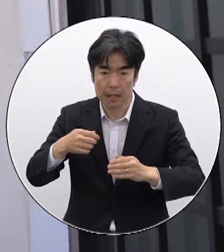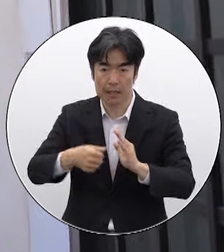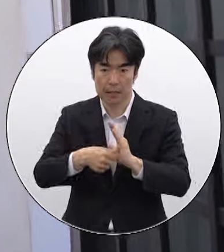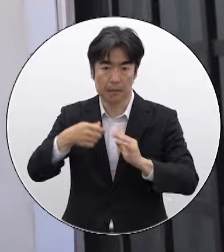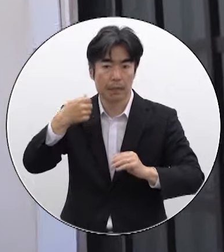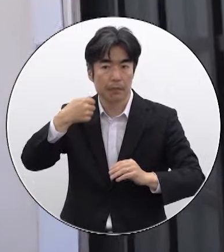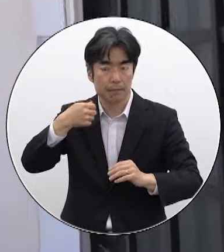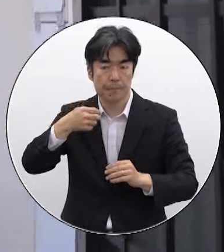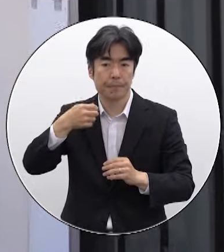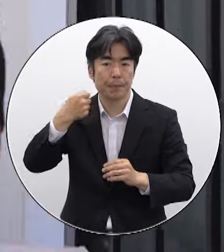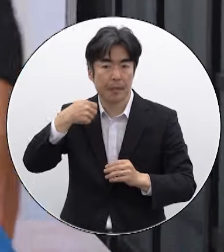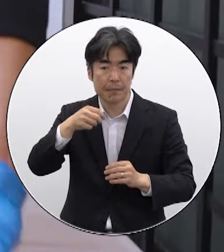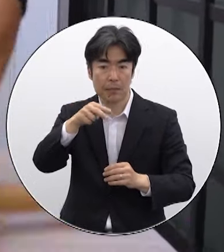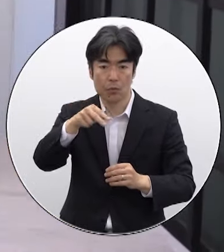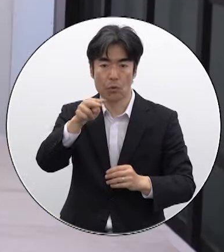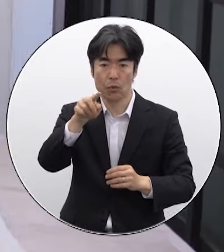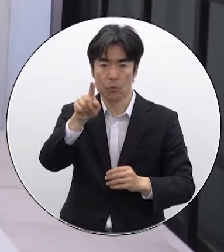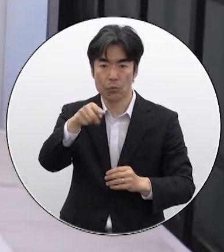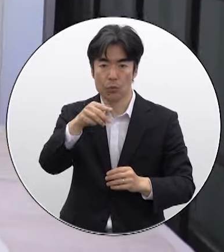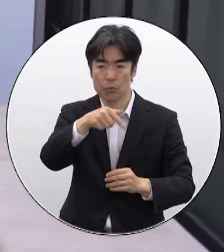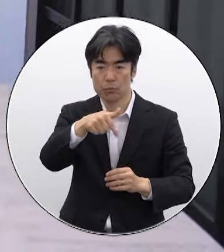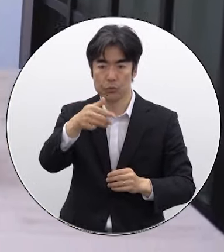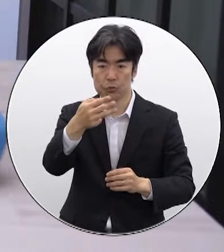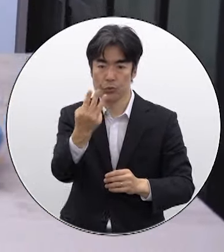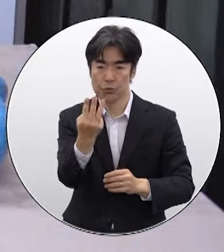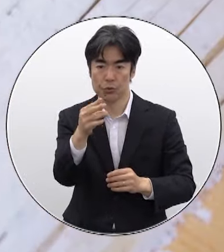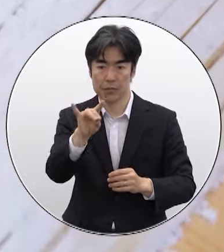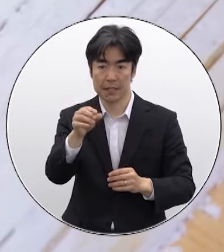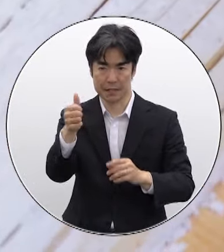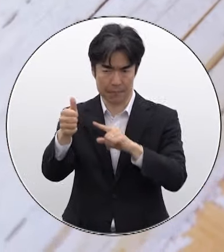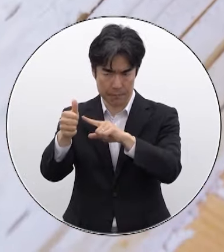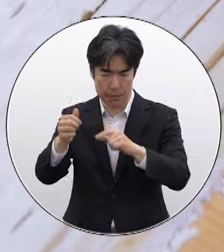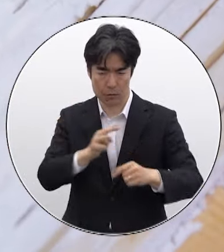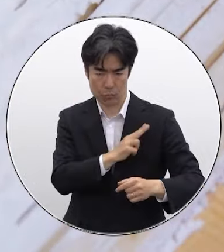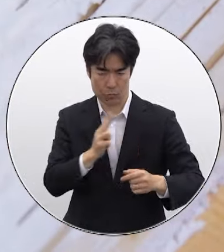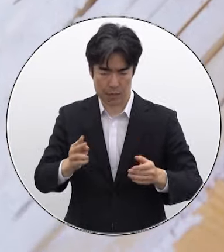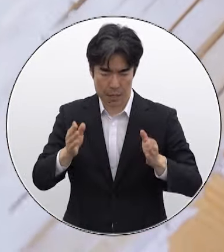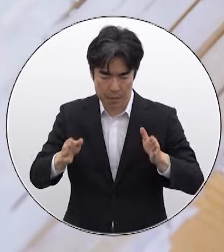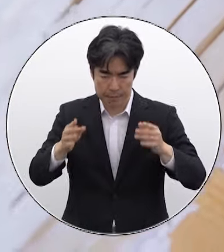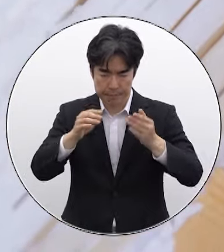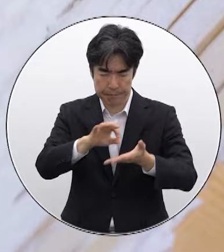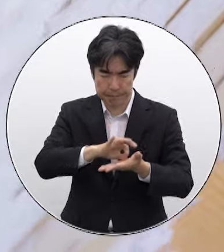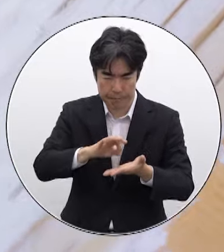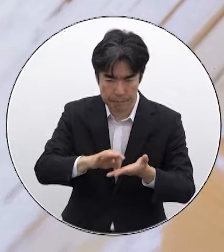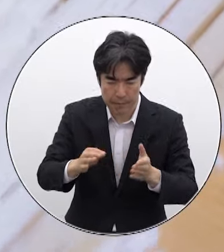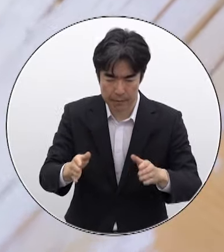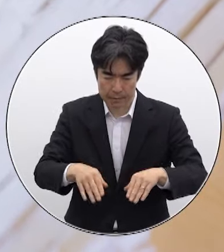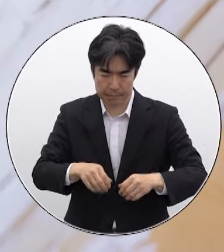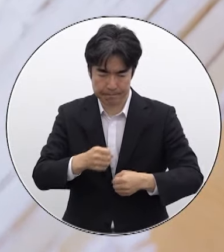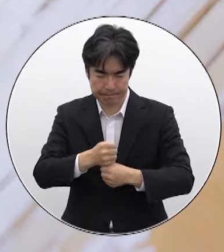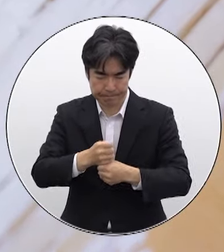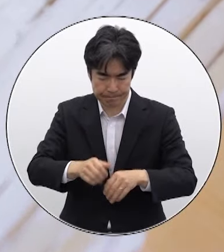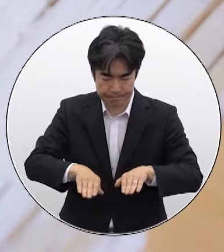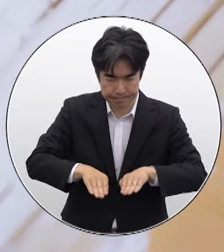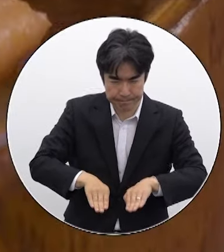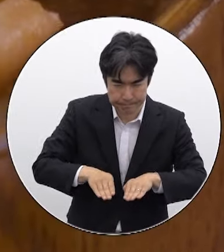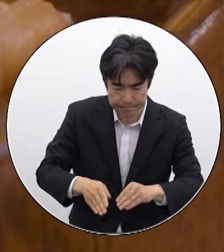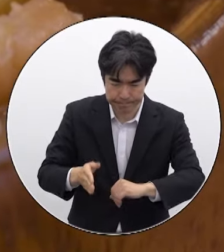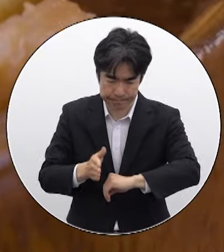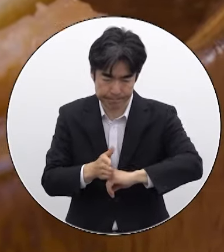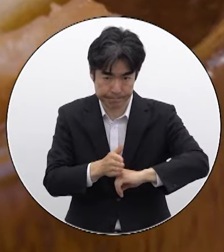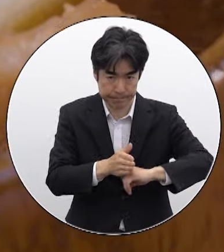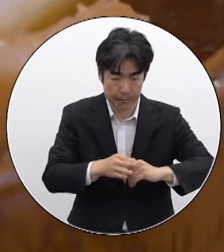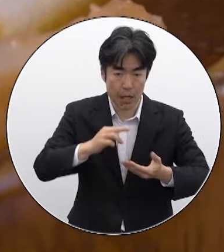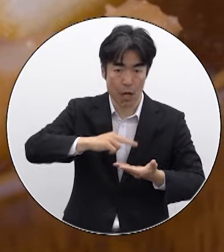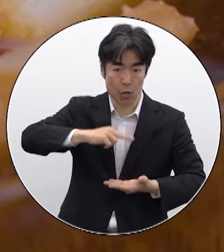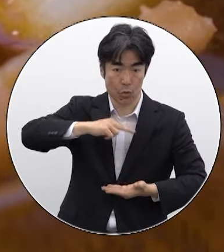主の南信行さんが2日間かけて仕込んだ麺は太くコシが強いことが特徴。だし